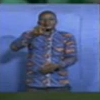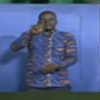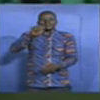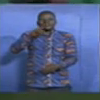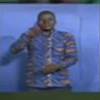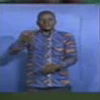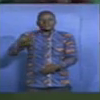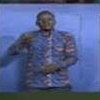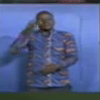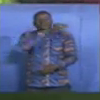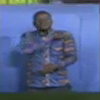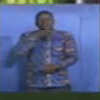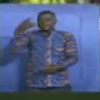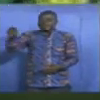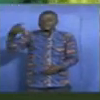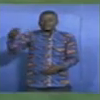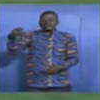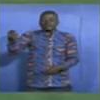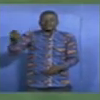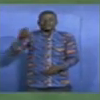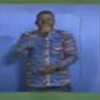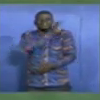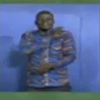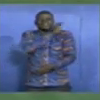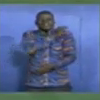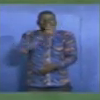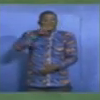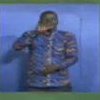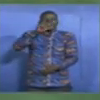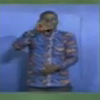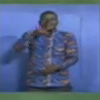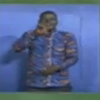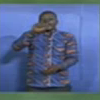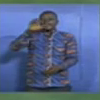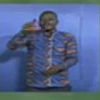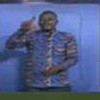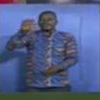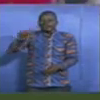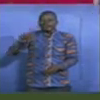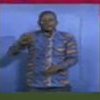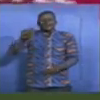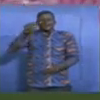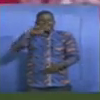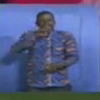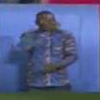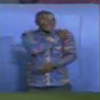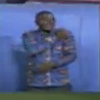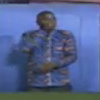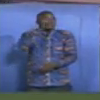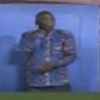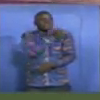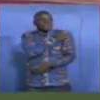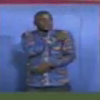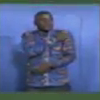gauche. Et Cyril Barance Bayala est à gauche. Et on est Alain Traoré et